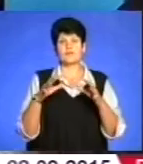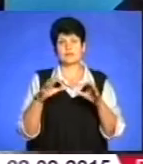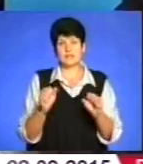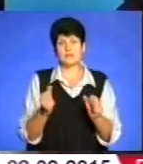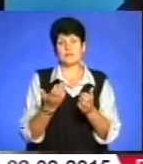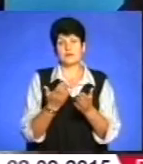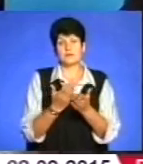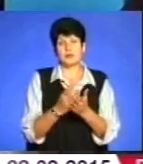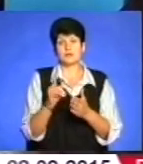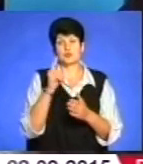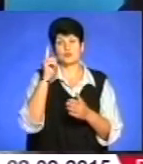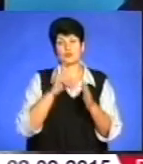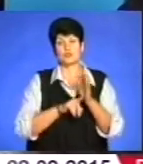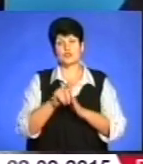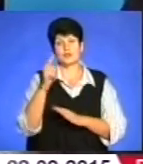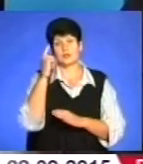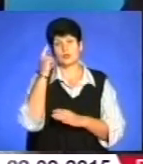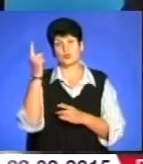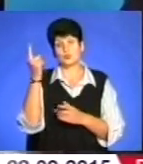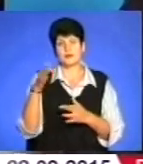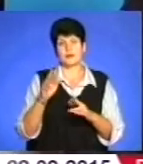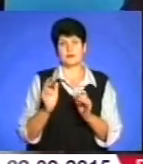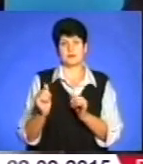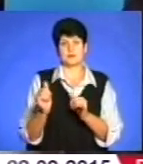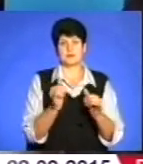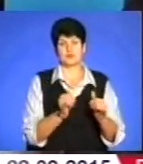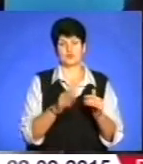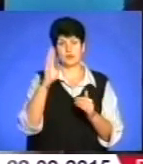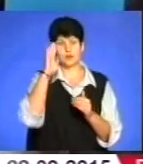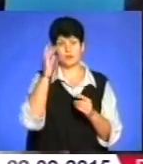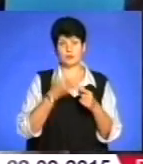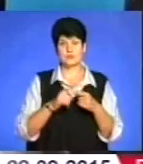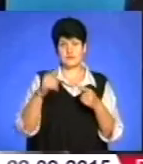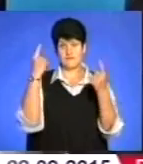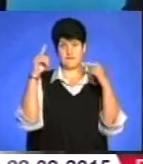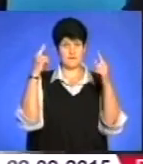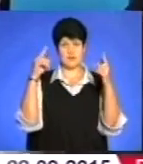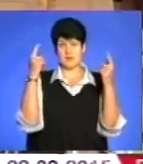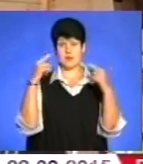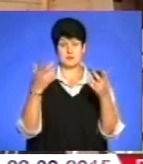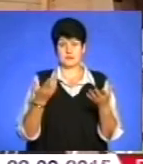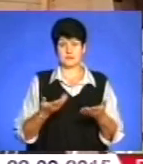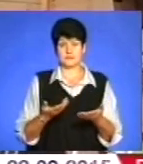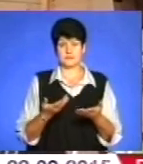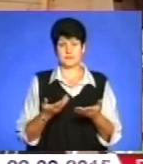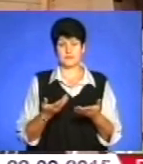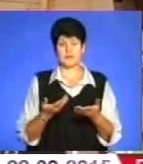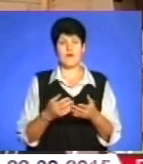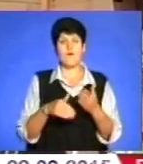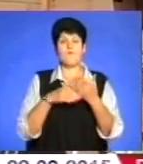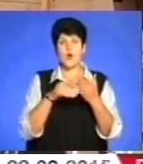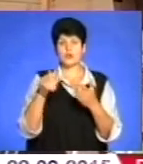щось почати і думати, і як забезпечувати хлопців, бо це якась фантастика перетворюється, ця вся справа. Волонтери